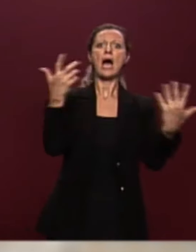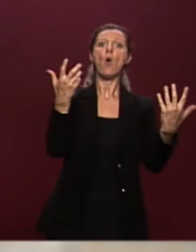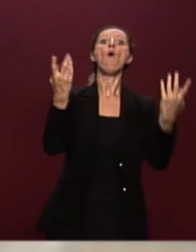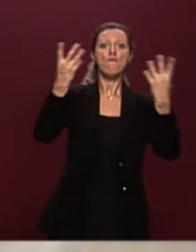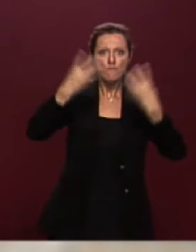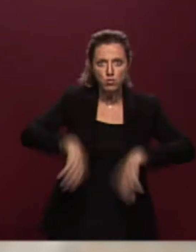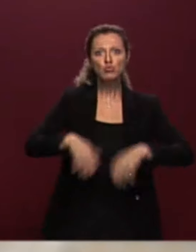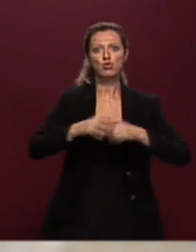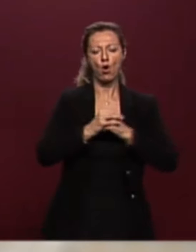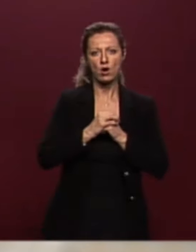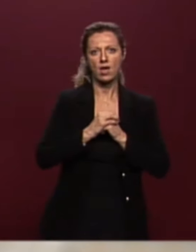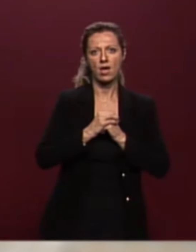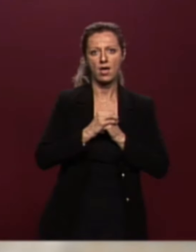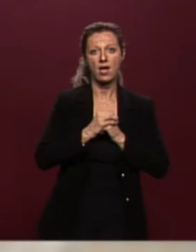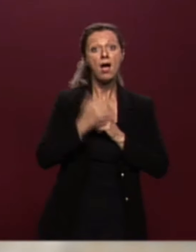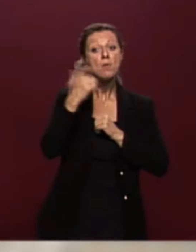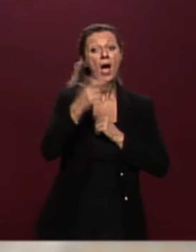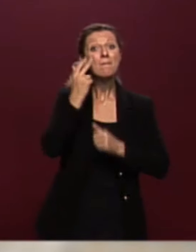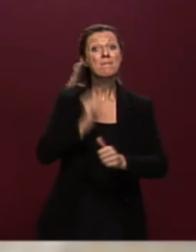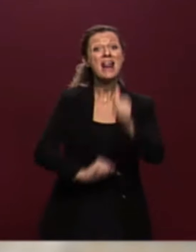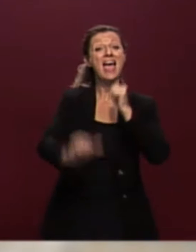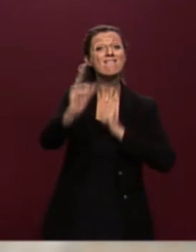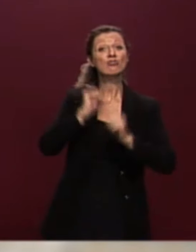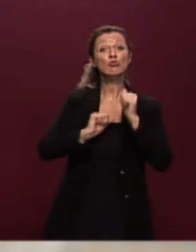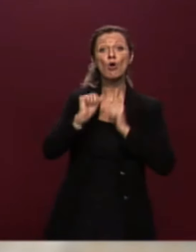funzionando, perché la prevenzione è